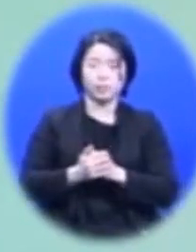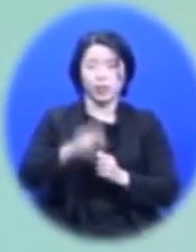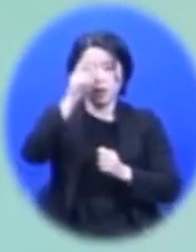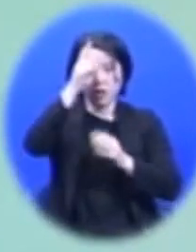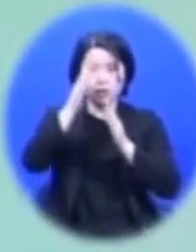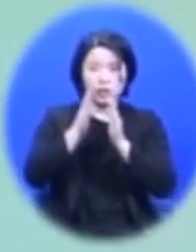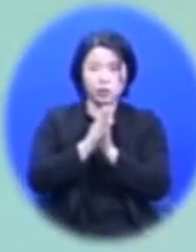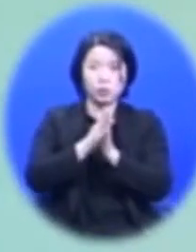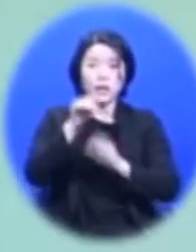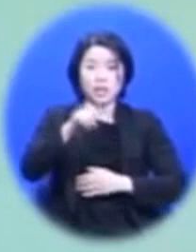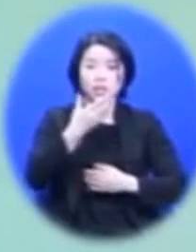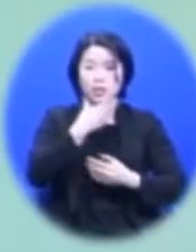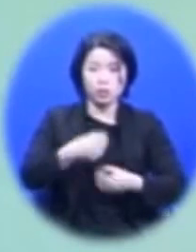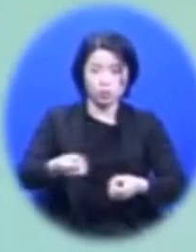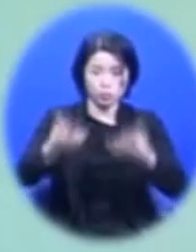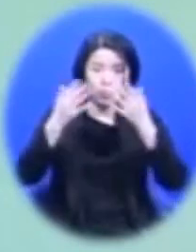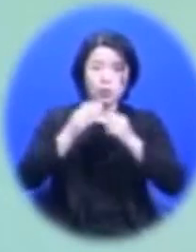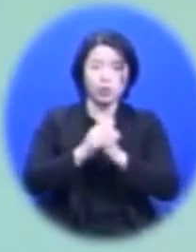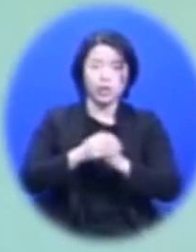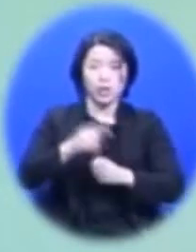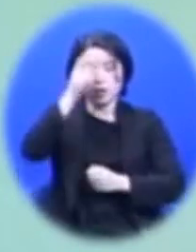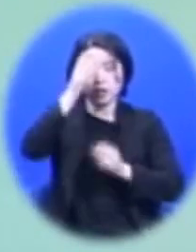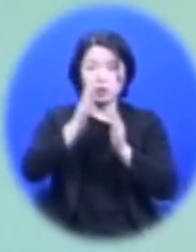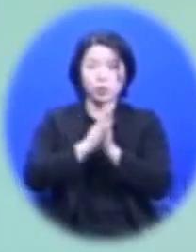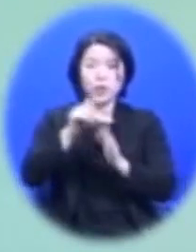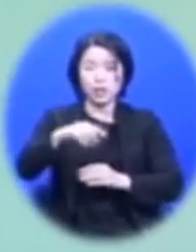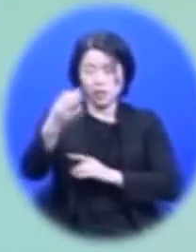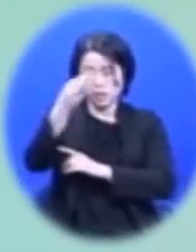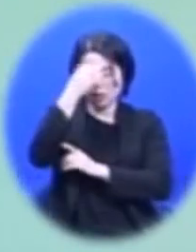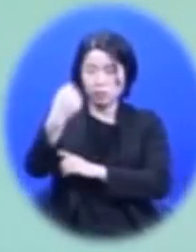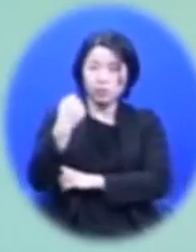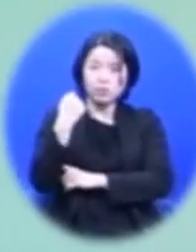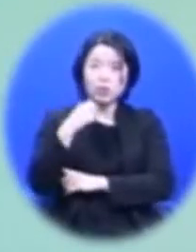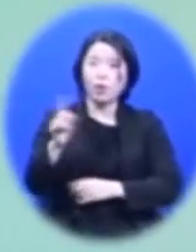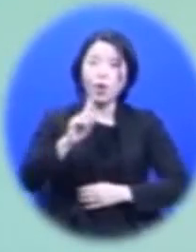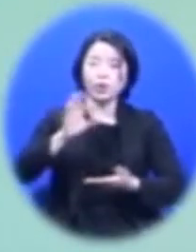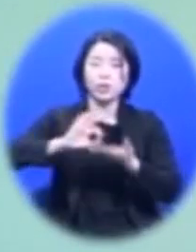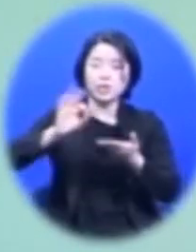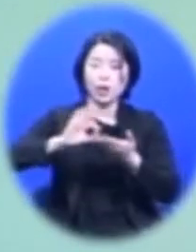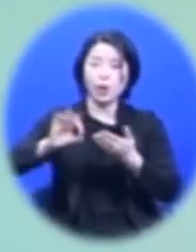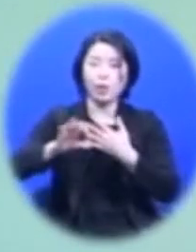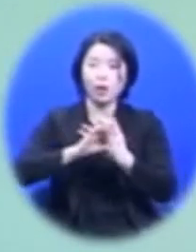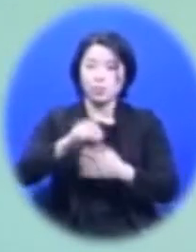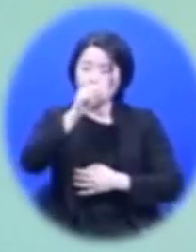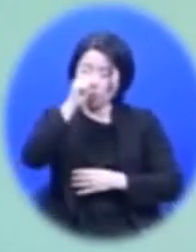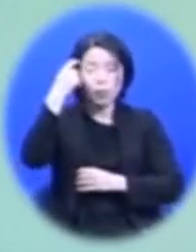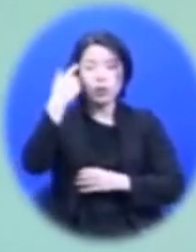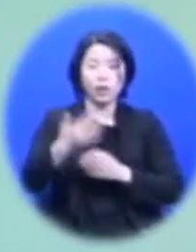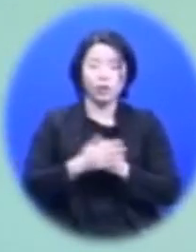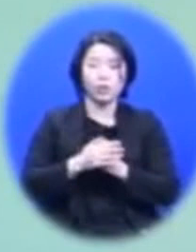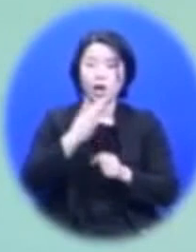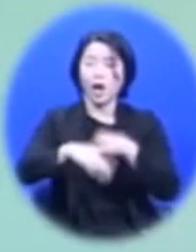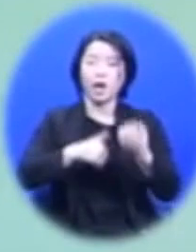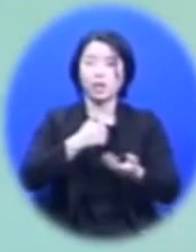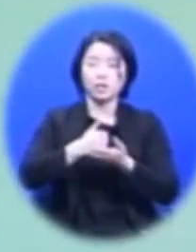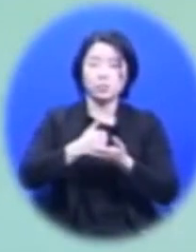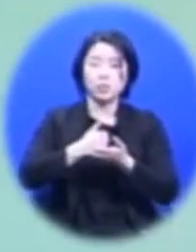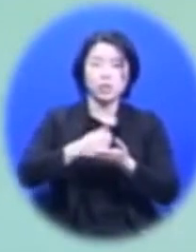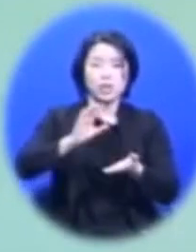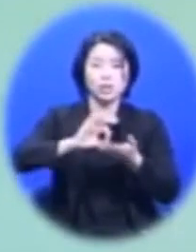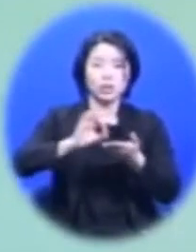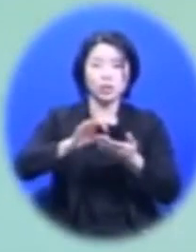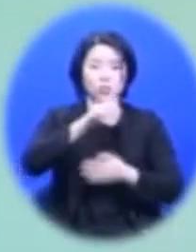기도의 이 축복, 기도의 이 능력을 도대체 어디다가 쓰면 제일 좋을까요? 하나님이 어디다 쓰기를 제일